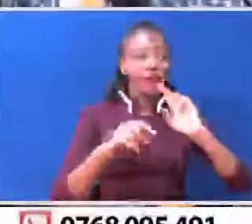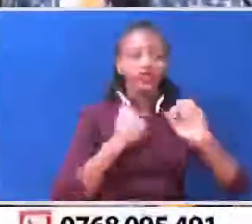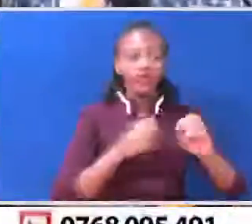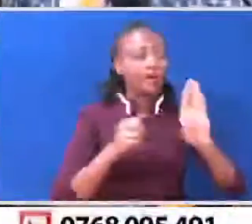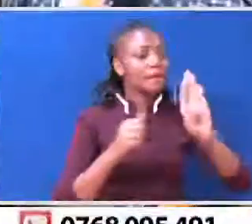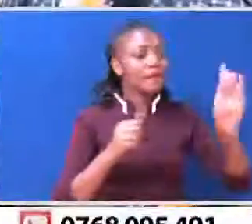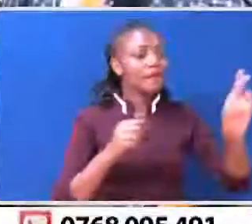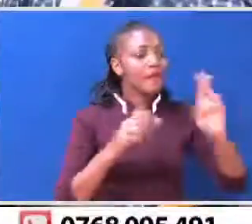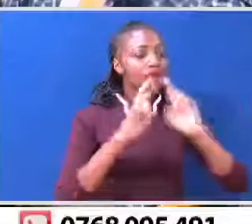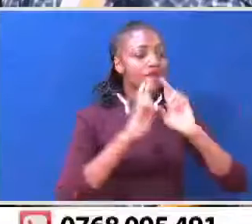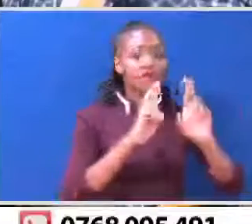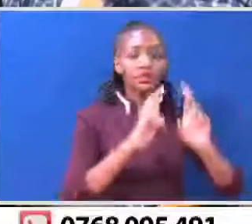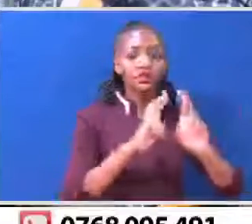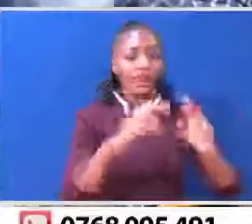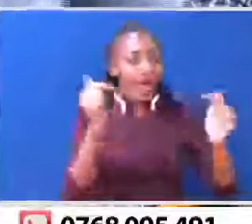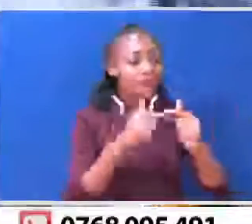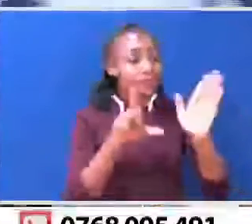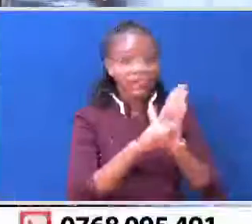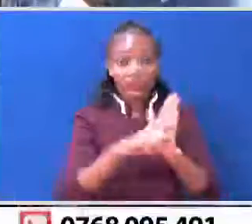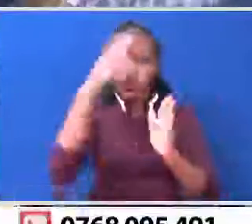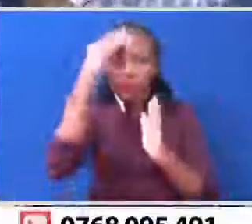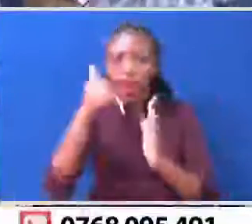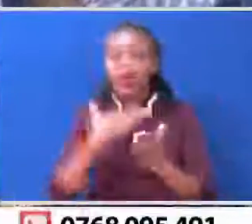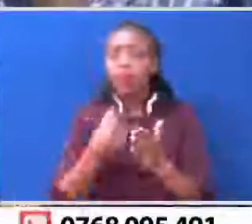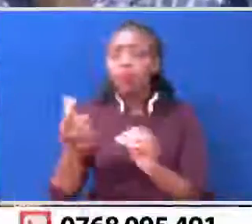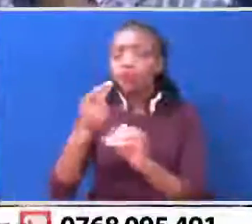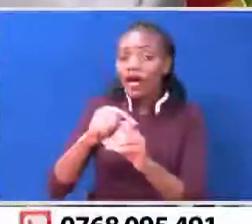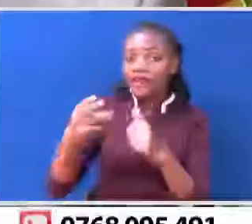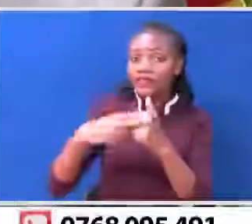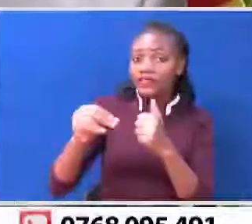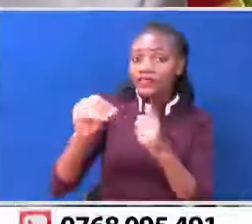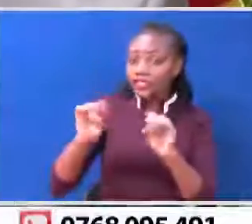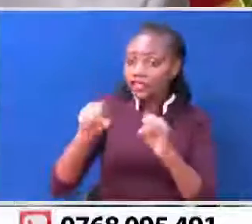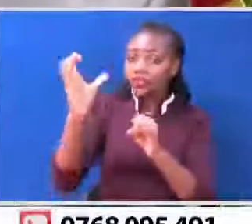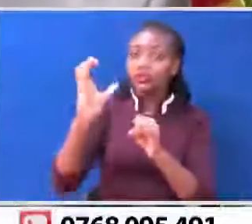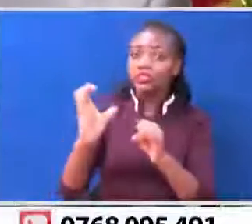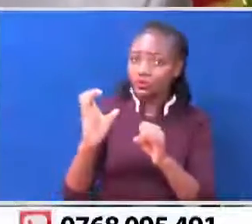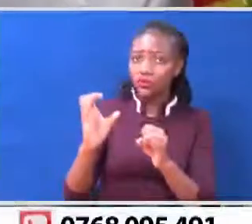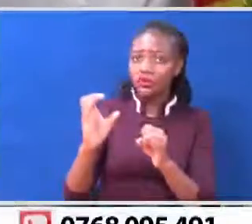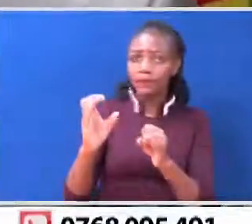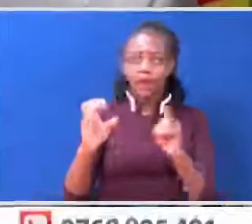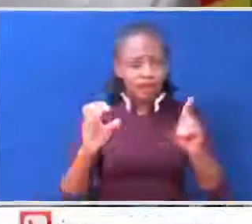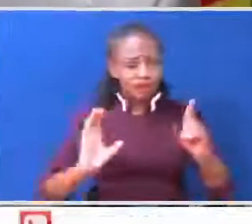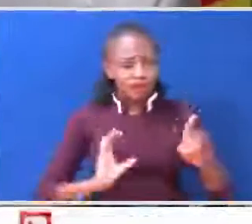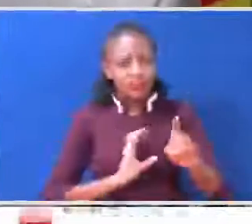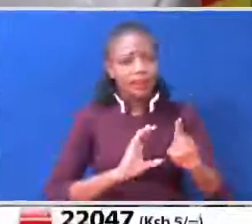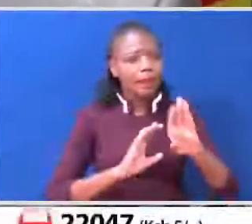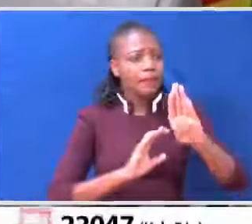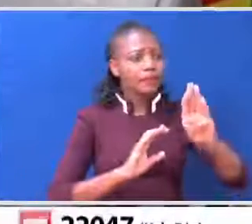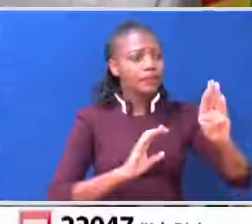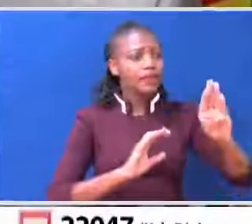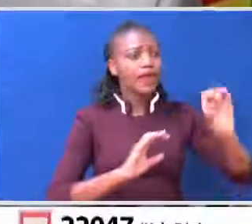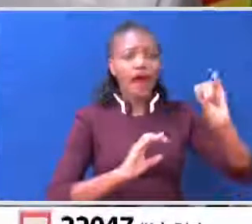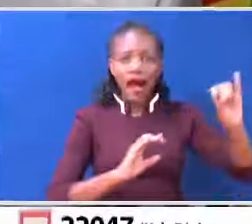sheria kwa kubuni maeneo bunge 70 kama ripoti ya BBI inavyopendekeza. This committee did. They actually usurp